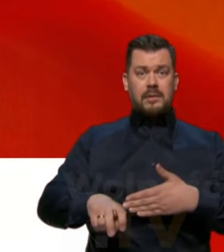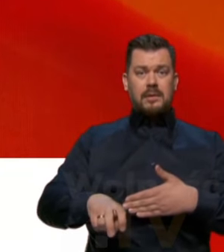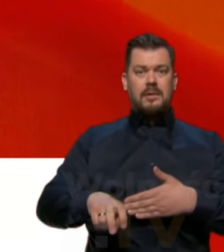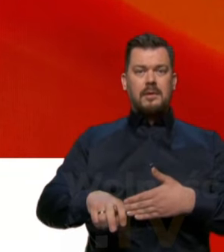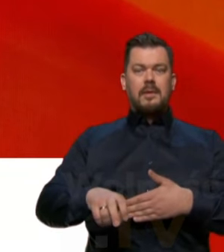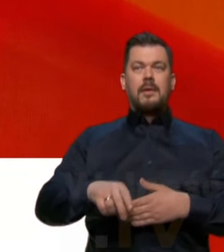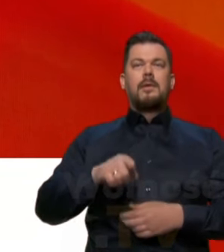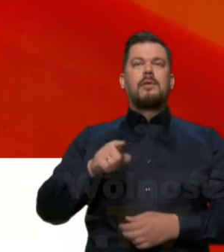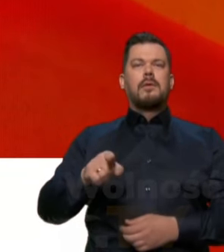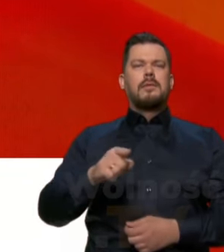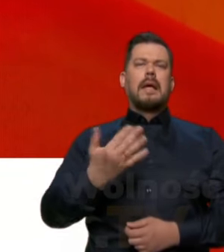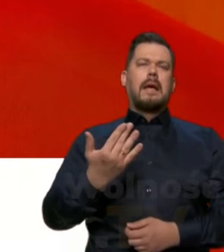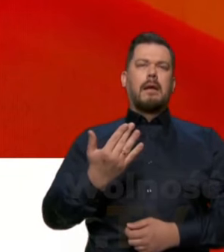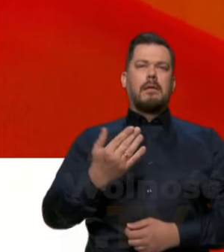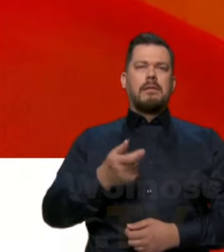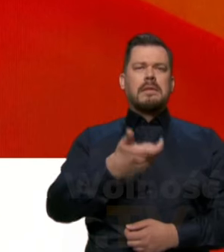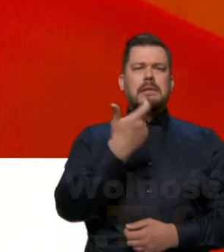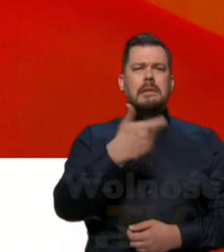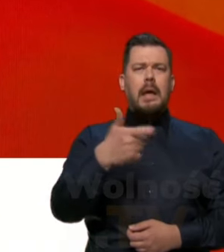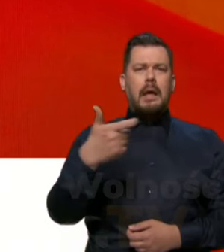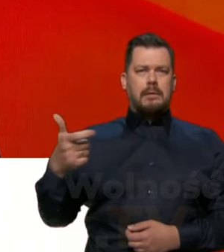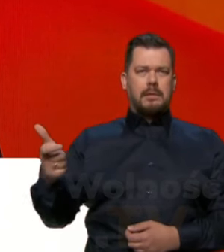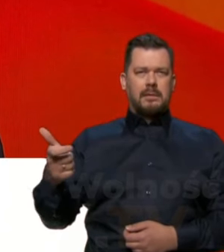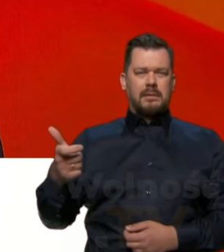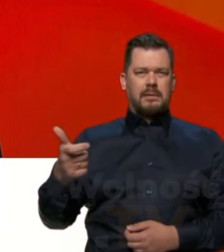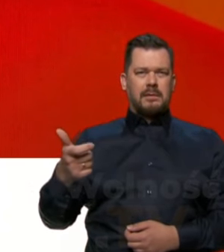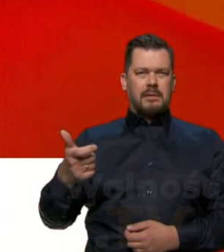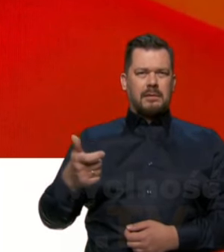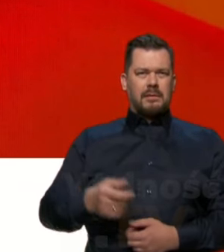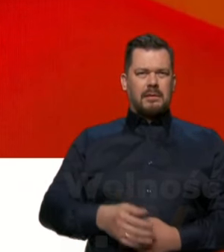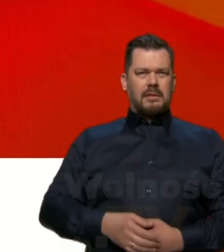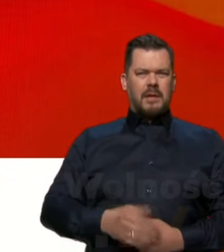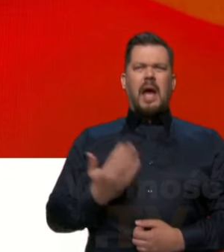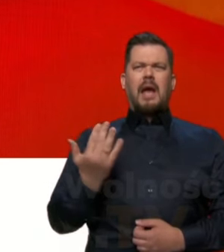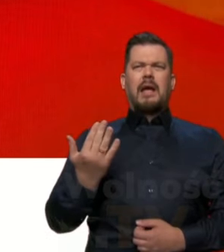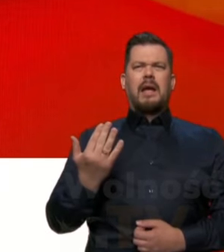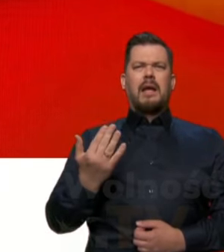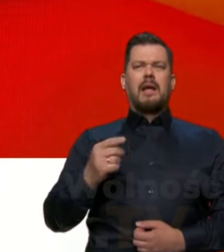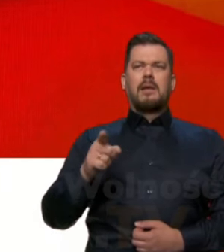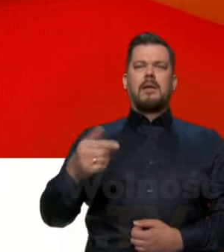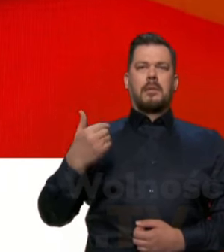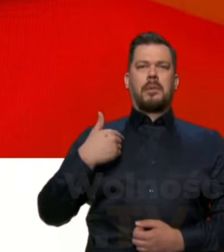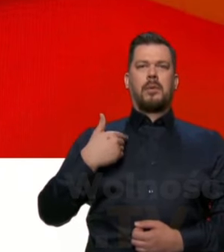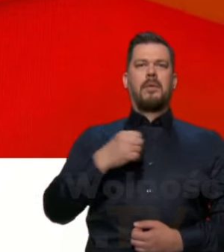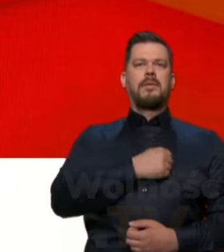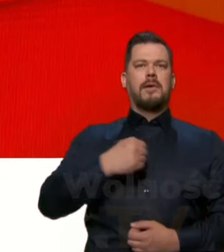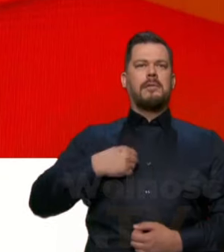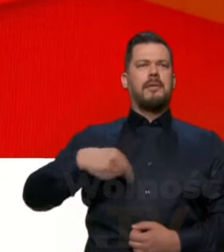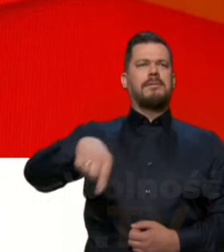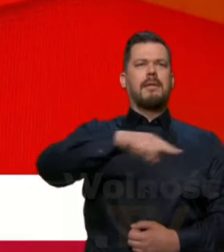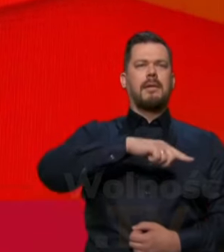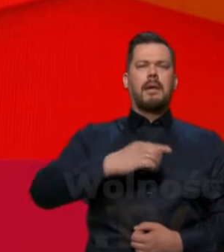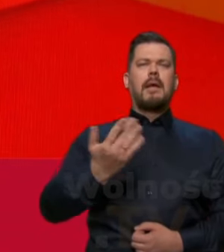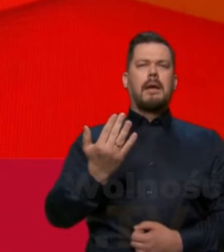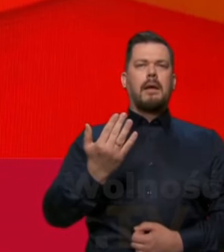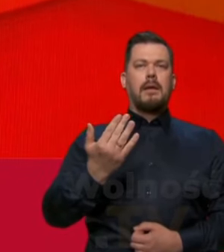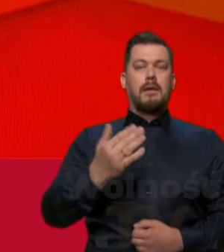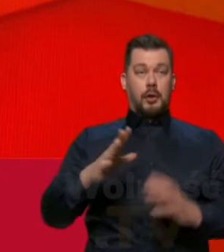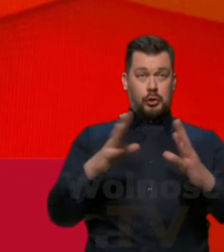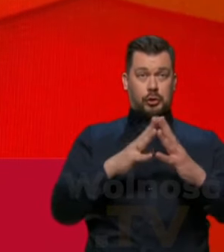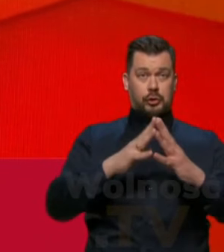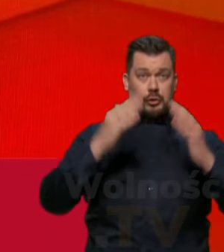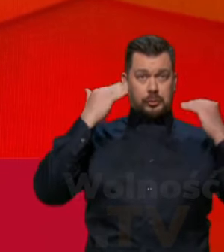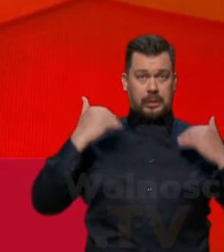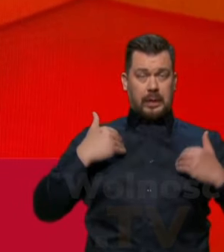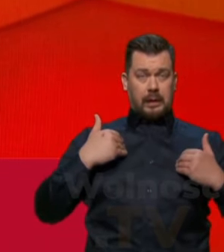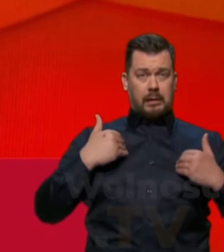przerywania ciąży jest kilkaset. Jest kilkaset. Ile z nich przypada na Warszawę, na 10 miejskich szpitali,